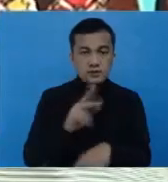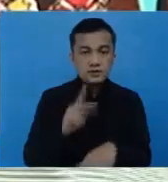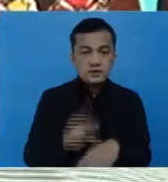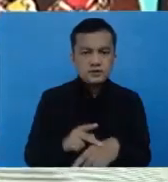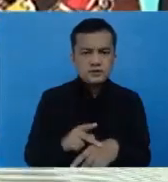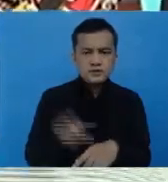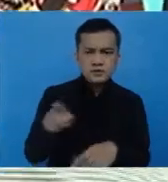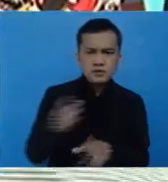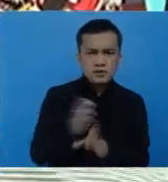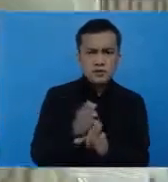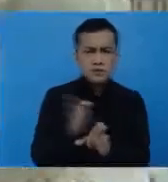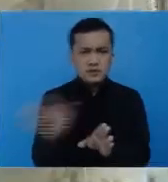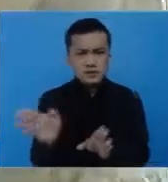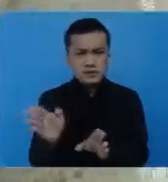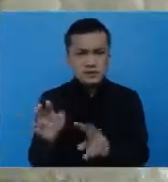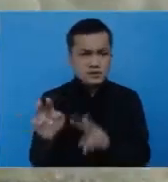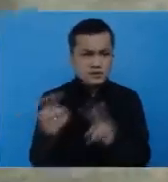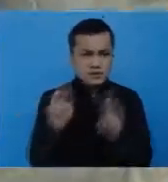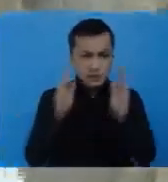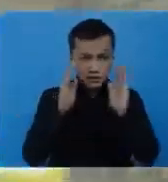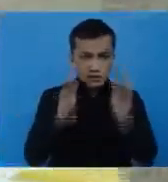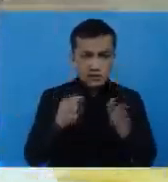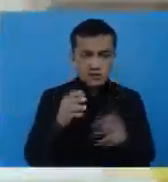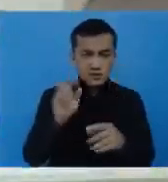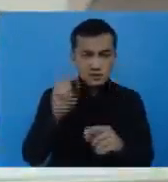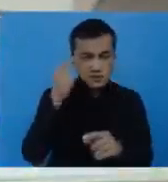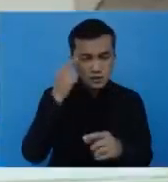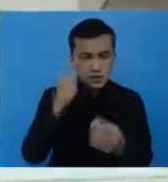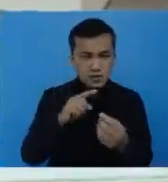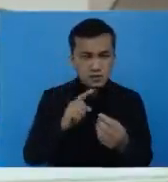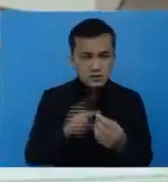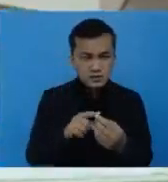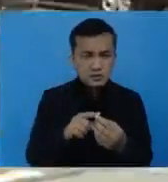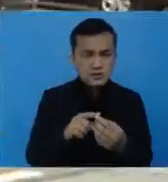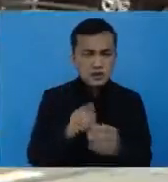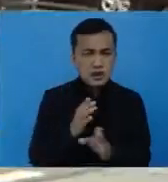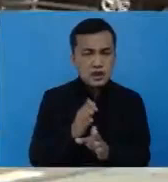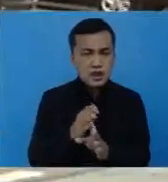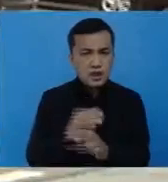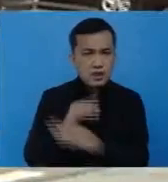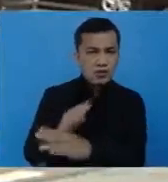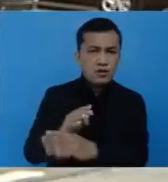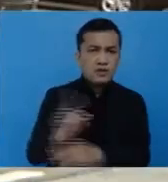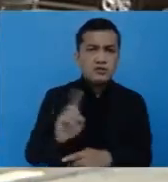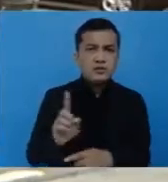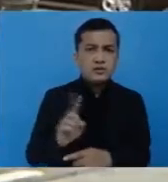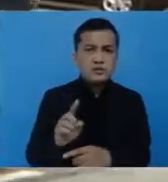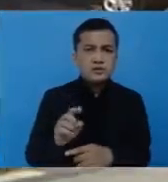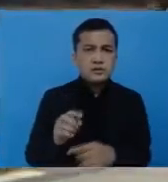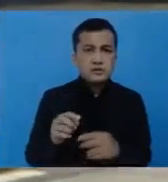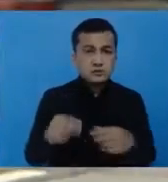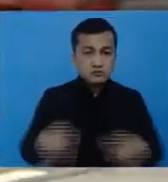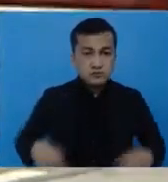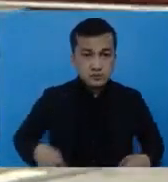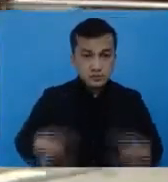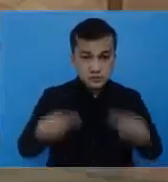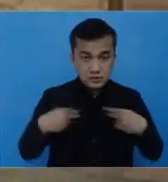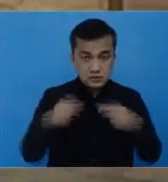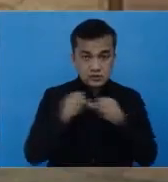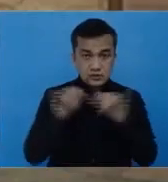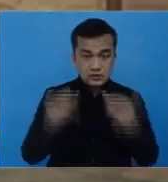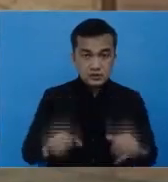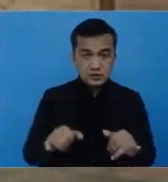ang pansin ng gobyerno sa kaliwat kanang isyung naglalabasan. Bukod kasi sa health system ng bansa, patuloy na bumabagsak ang